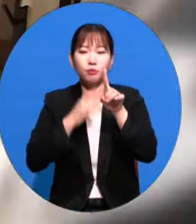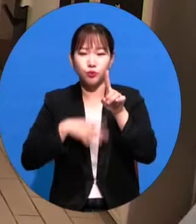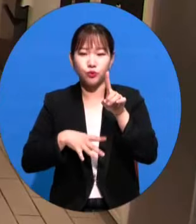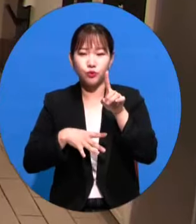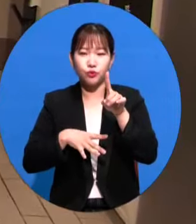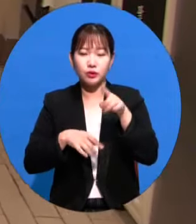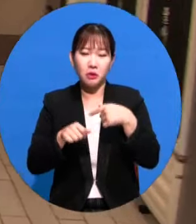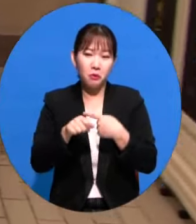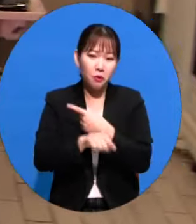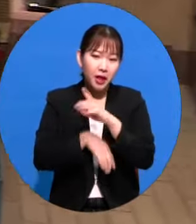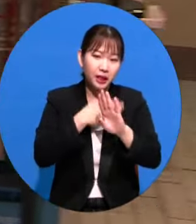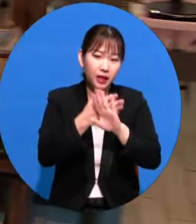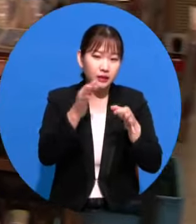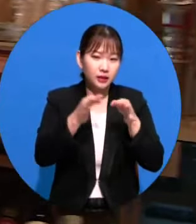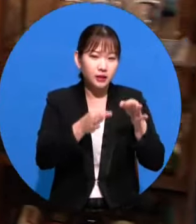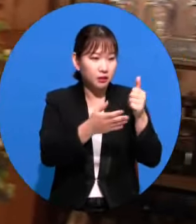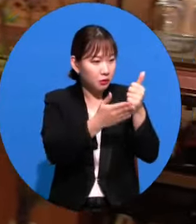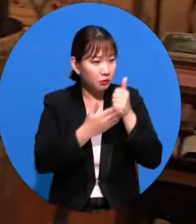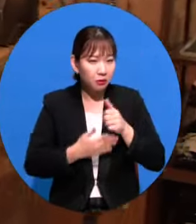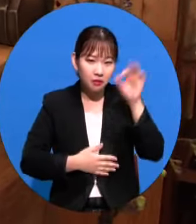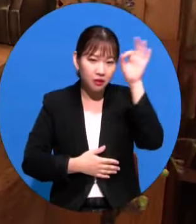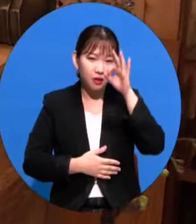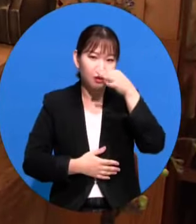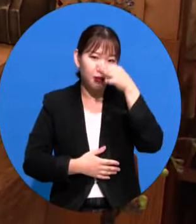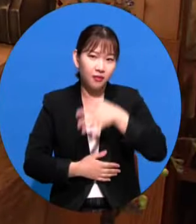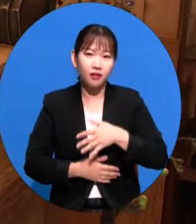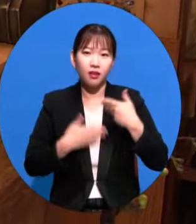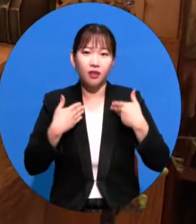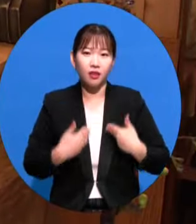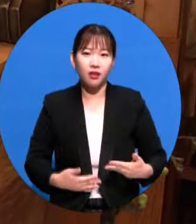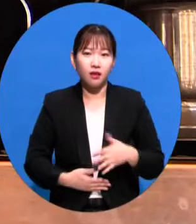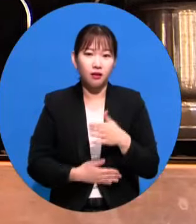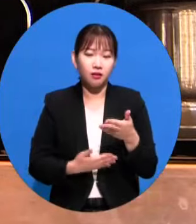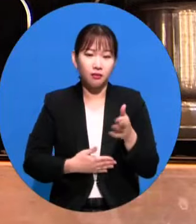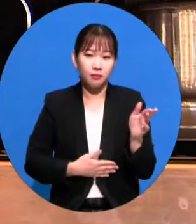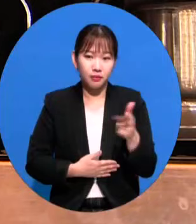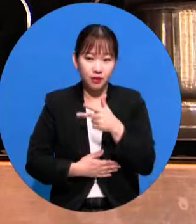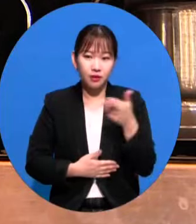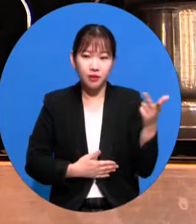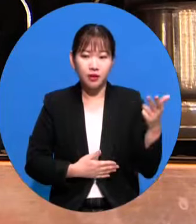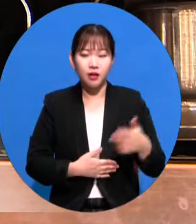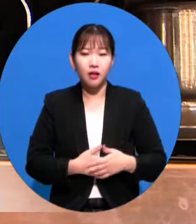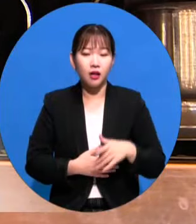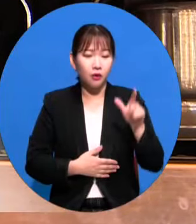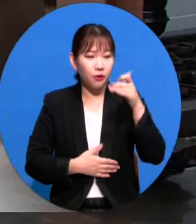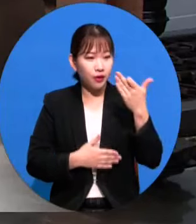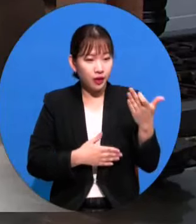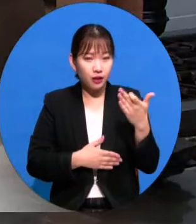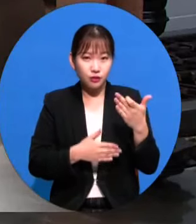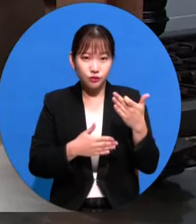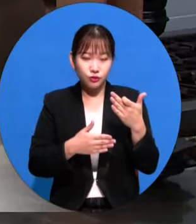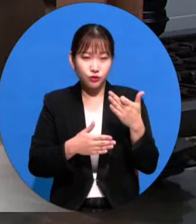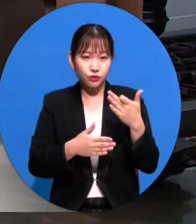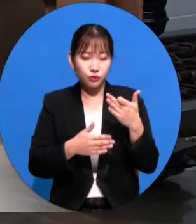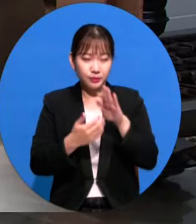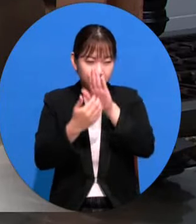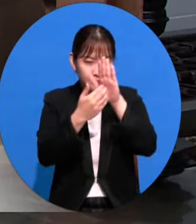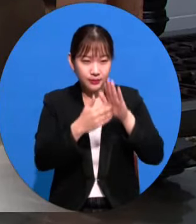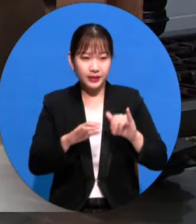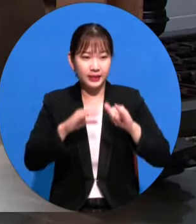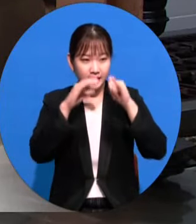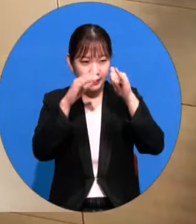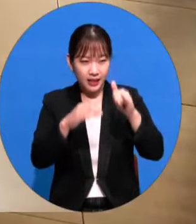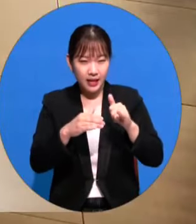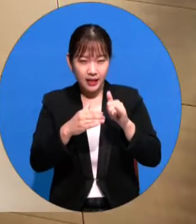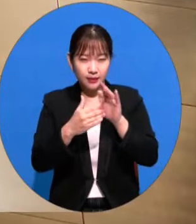곳뿐 또 다른 식당은 손님을 찾기 힘들 정도로 한산합니다. 코로나19 방역 해제가 전 세계적으로